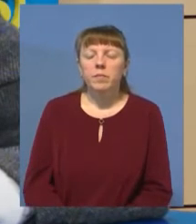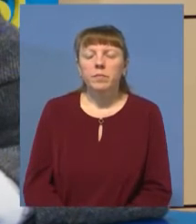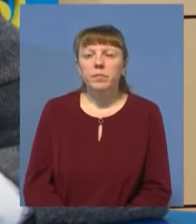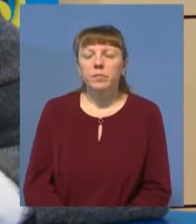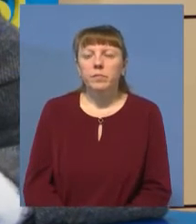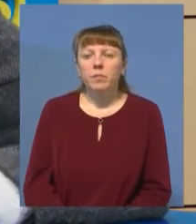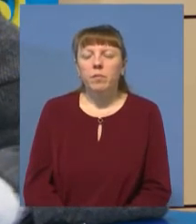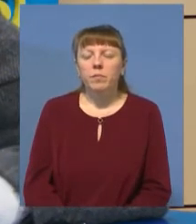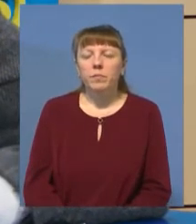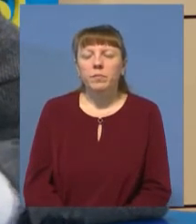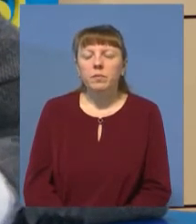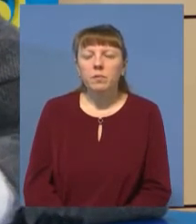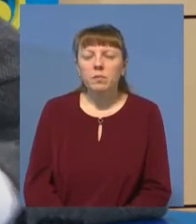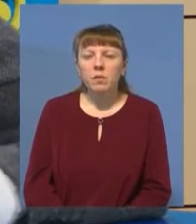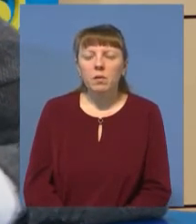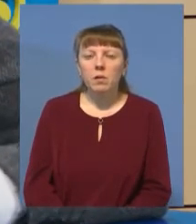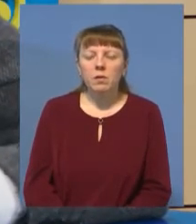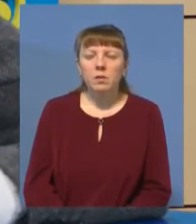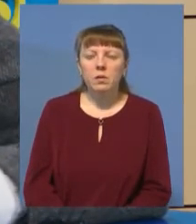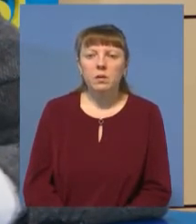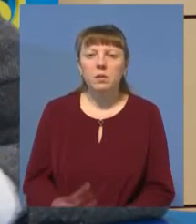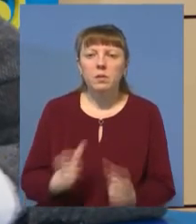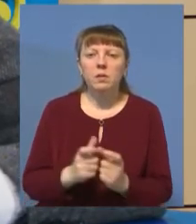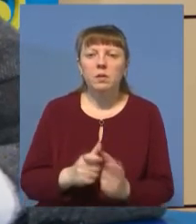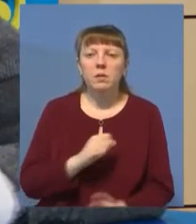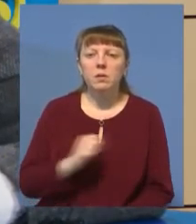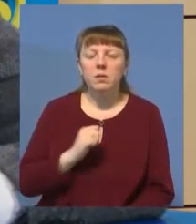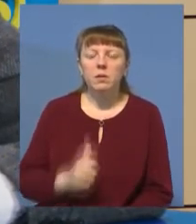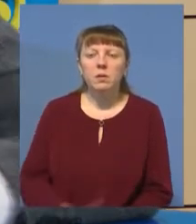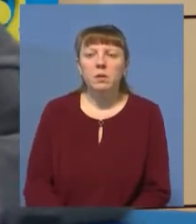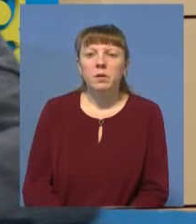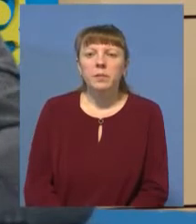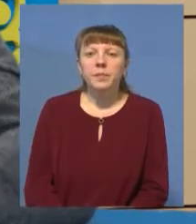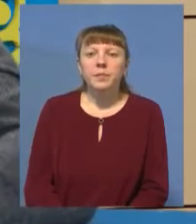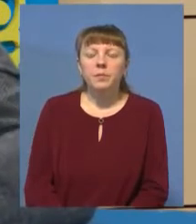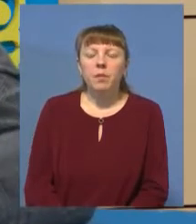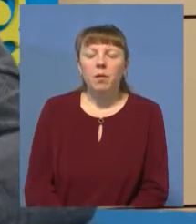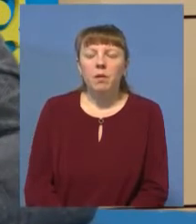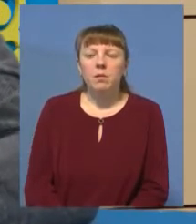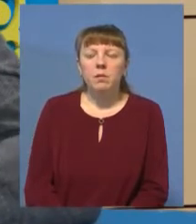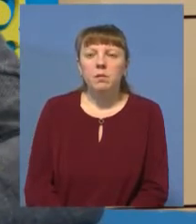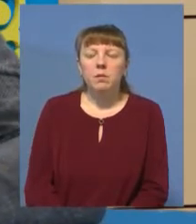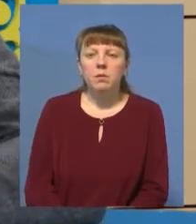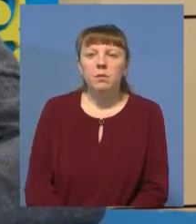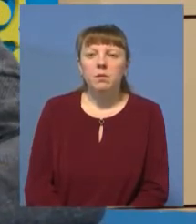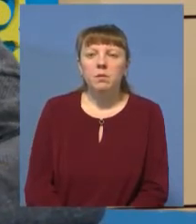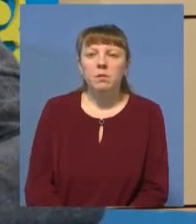так, сфере ответственности магазина самого? Вот здесь как здесь этот вопрос